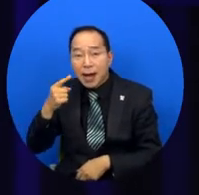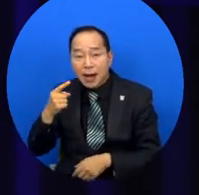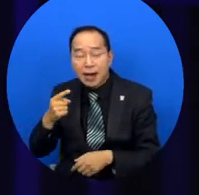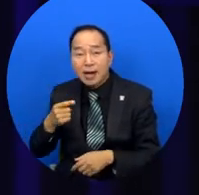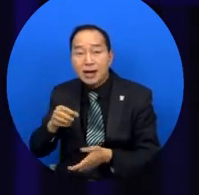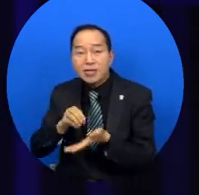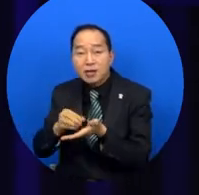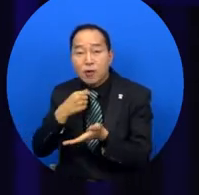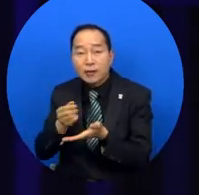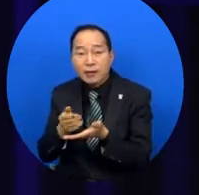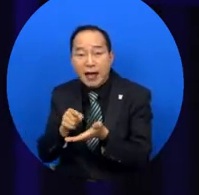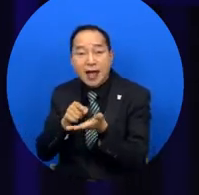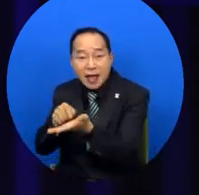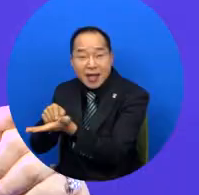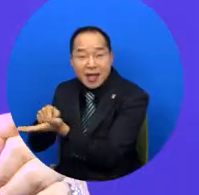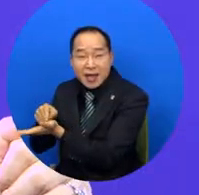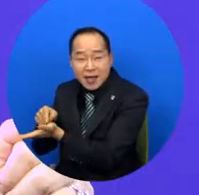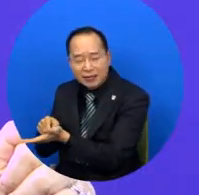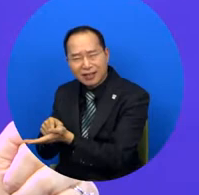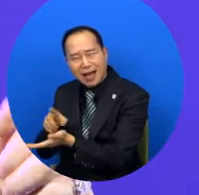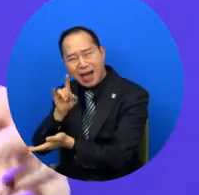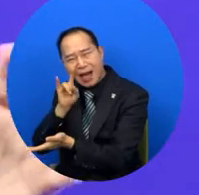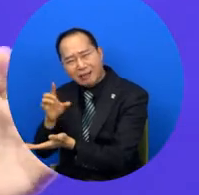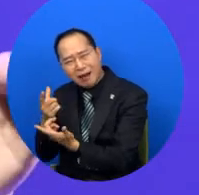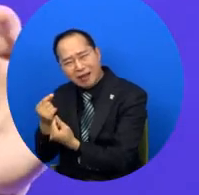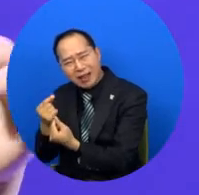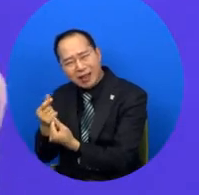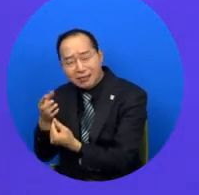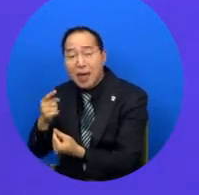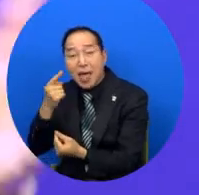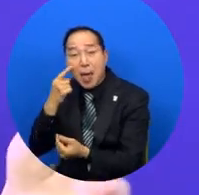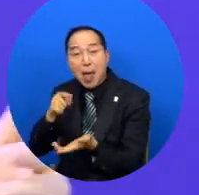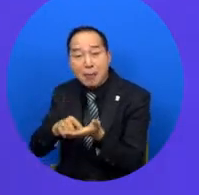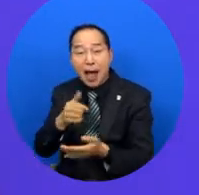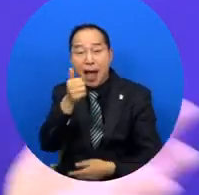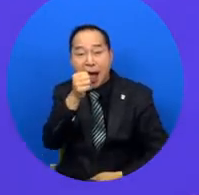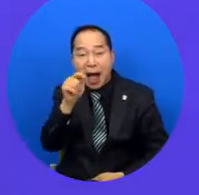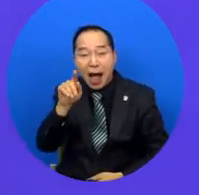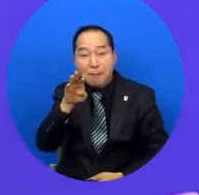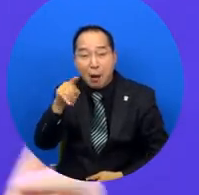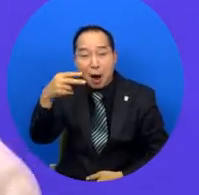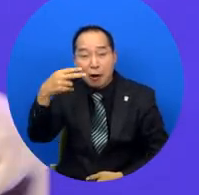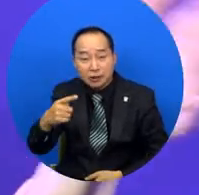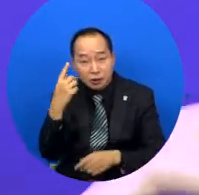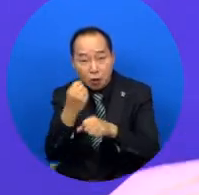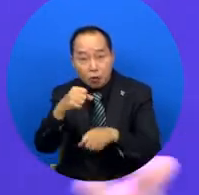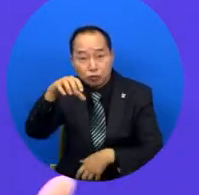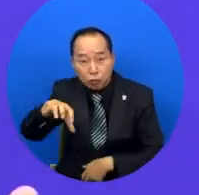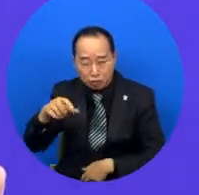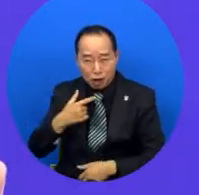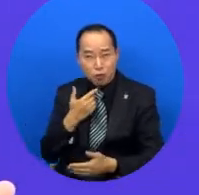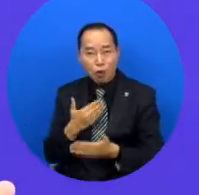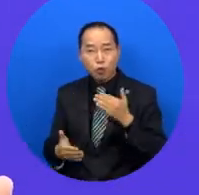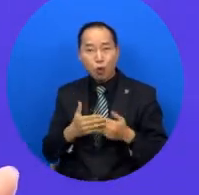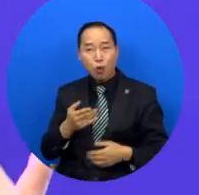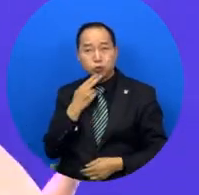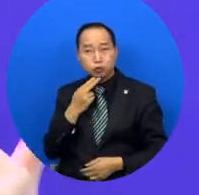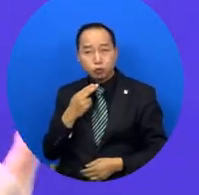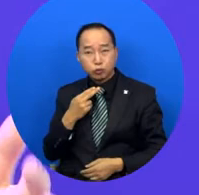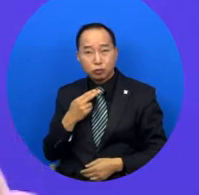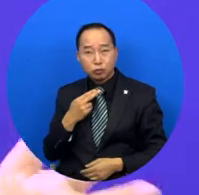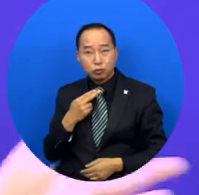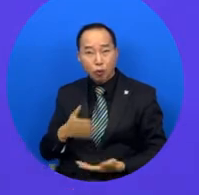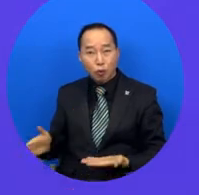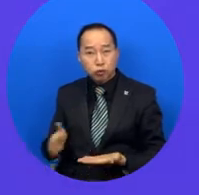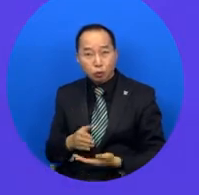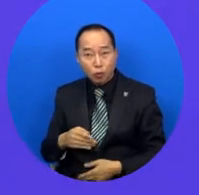냈어요. 여기는 되겠나 싶어서. 사실 제가 또 될 것 같지 않은 일에 도전한 거예요. 하버드 연구소도 그렇고 딴 연구소도 내